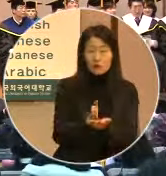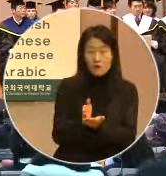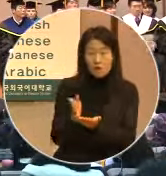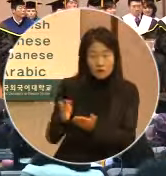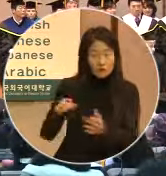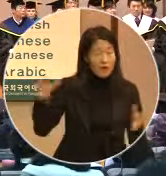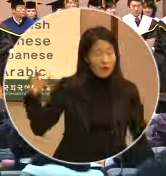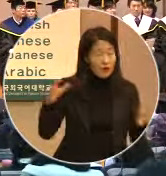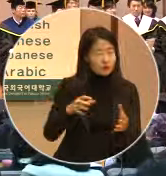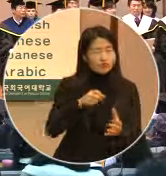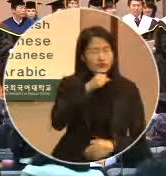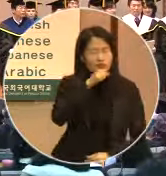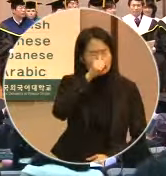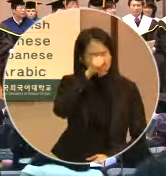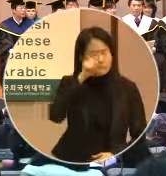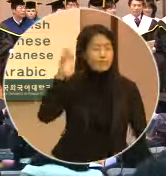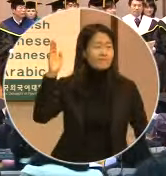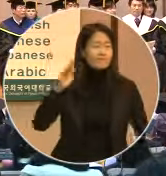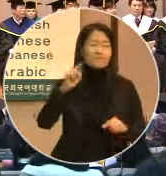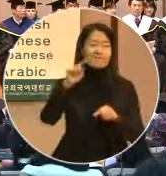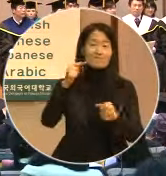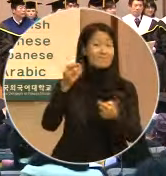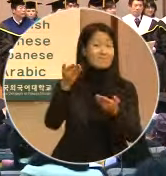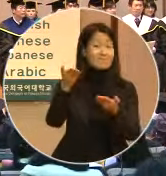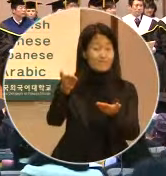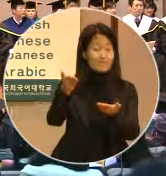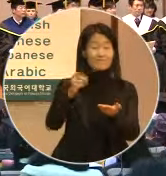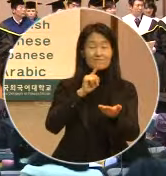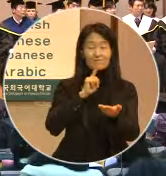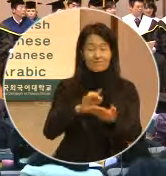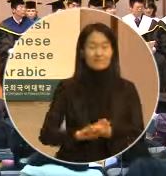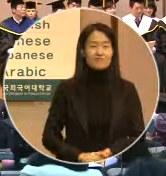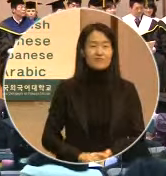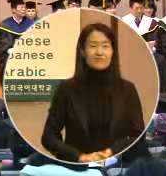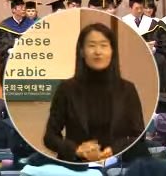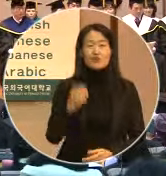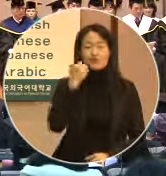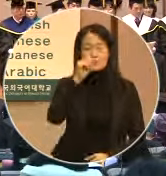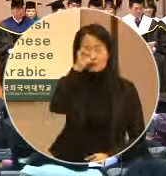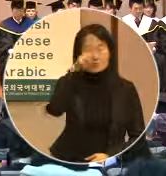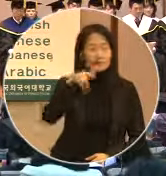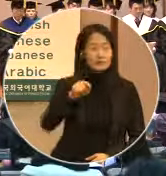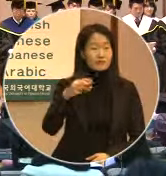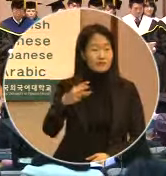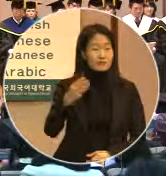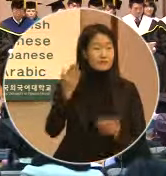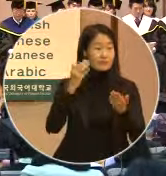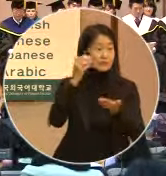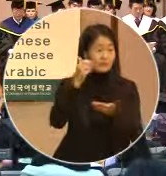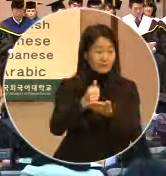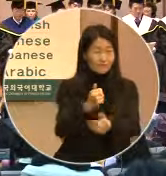전학년 학업성적이 우수한 졸업생에게 수여되는 상입니다. 총장님께서 직접 수여하시겠습니다.